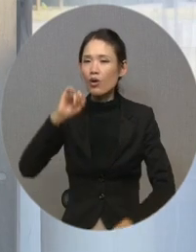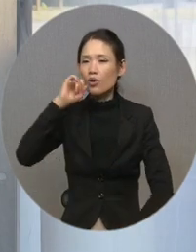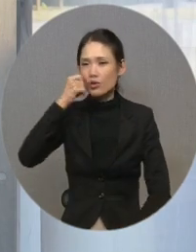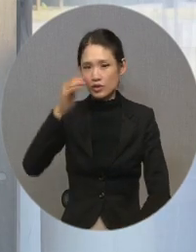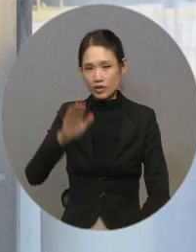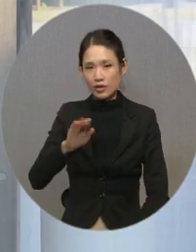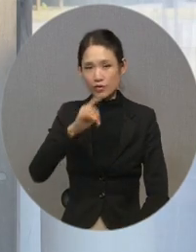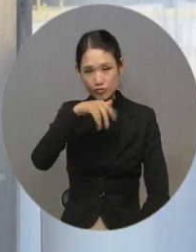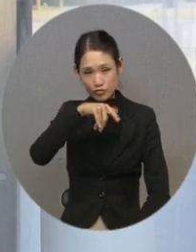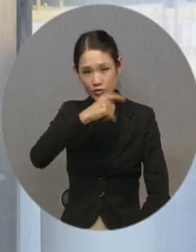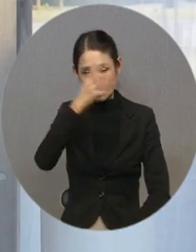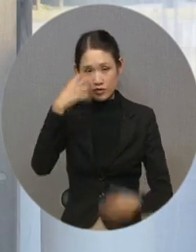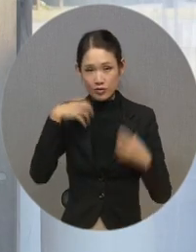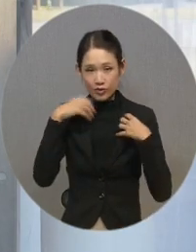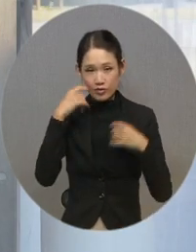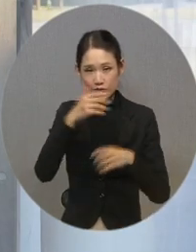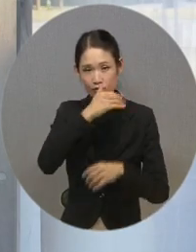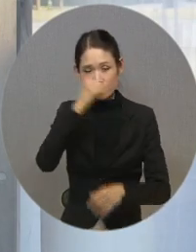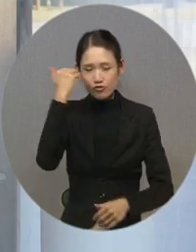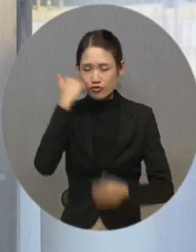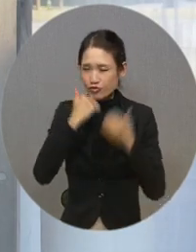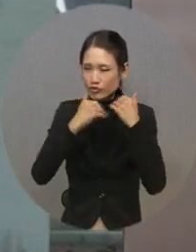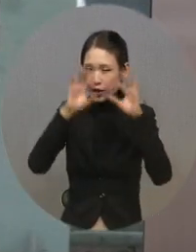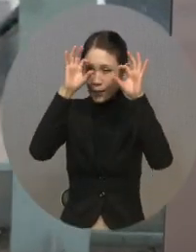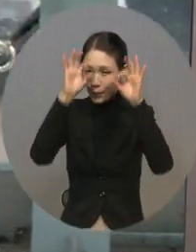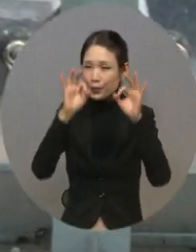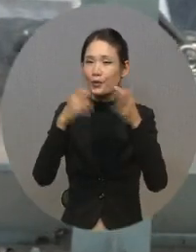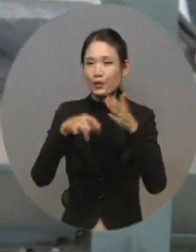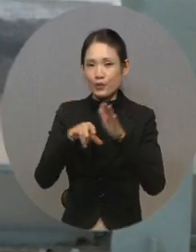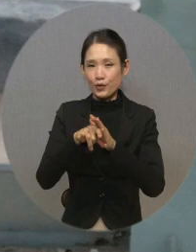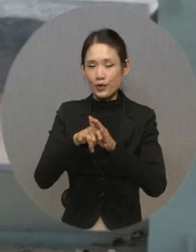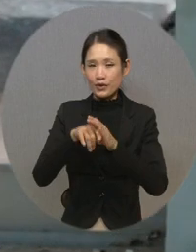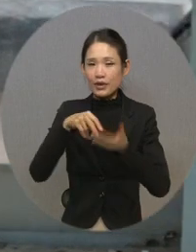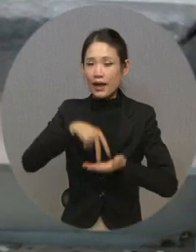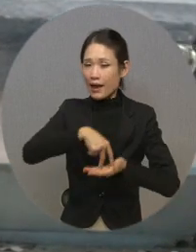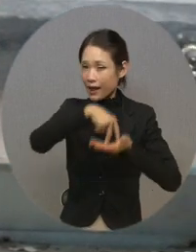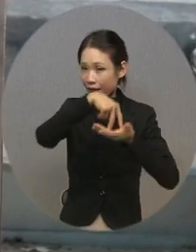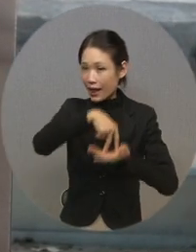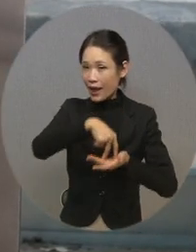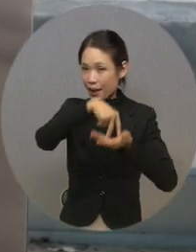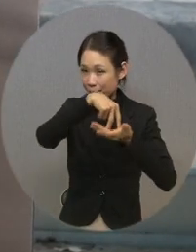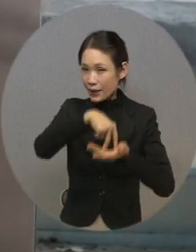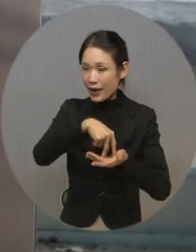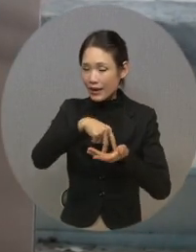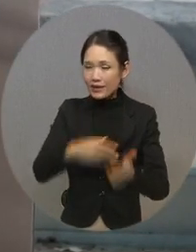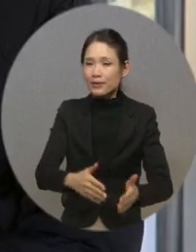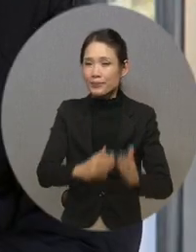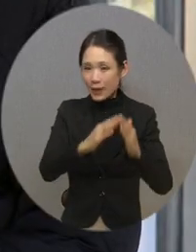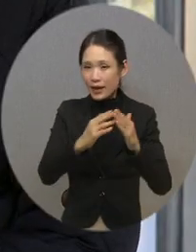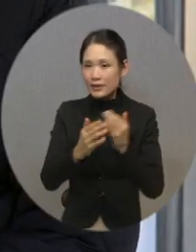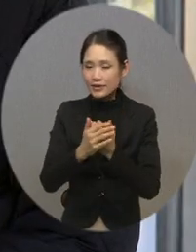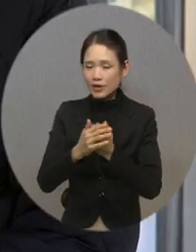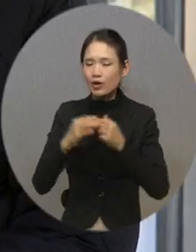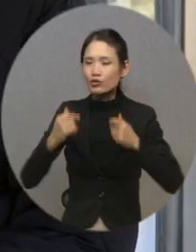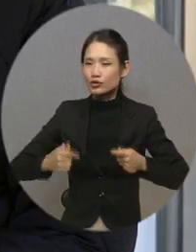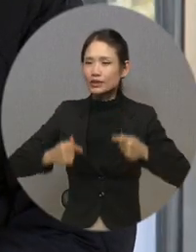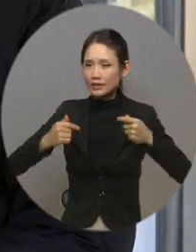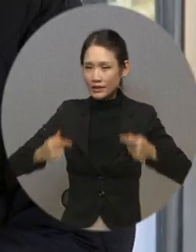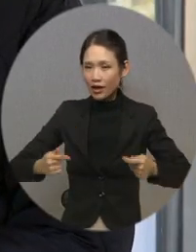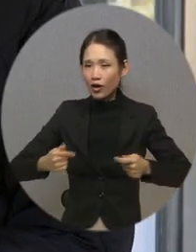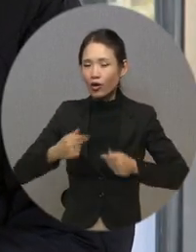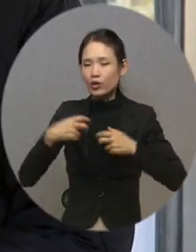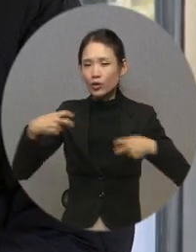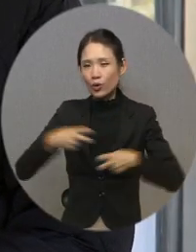이 아름다운 석조전을 누구나 감상할 수 있도록 이렇게 엘리베이터를 설치해서 휠체어를 타신 분들이나 교통약자